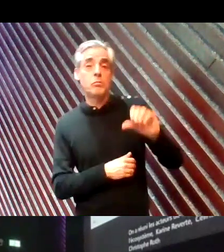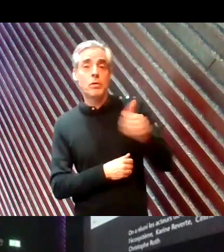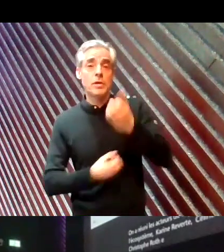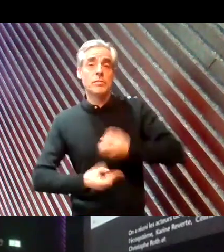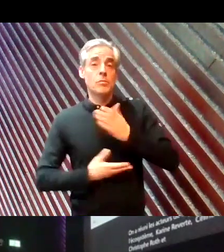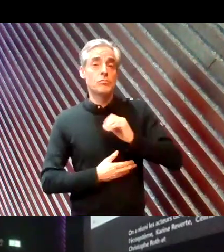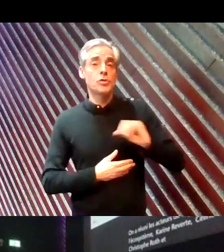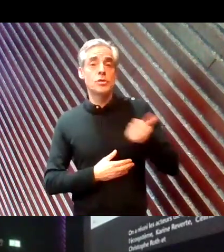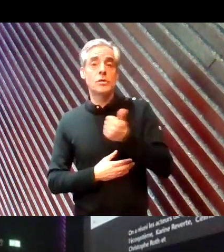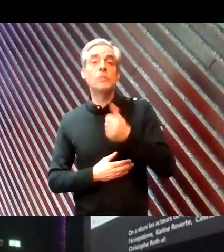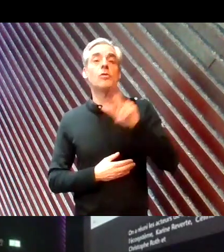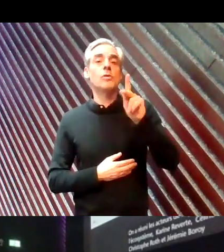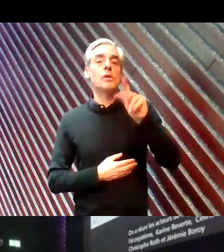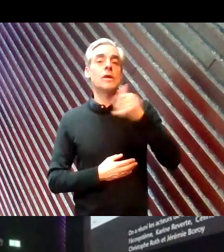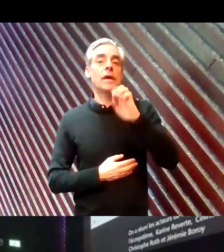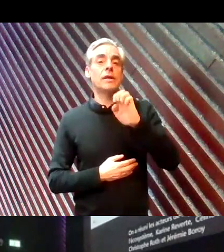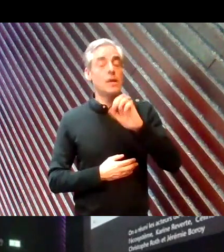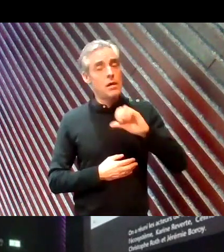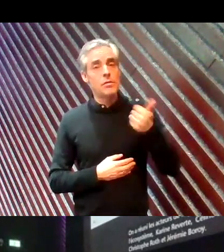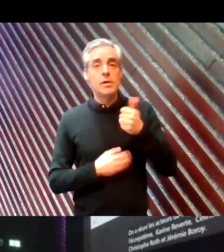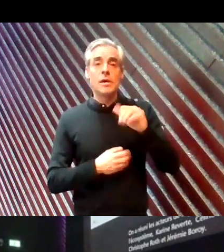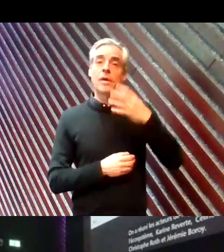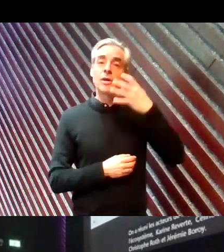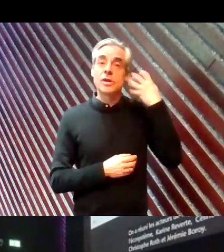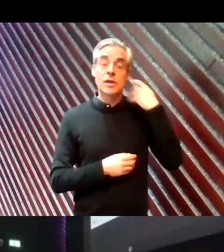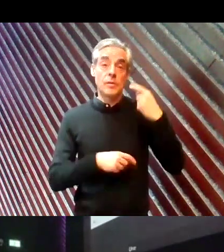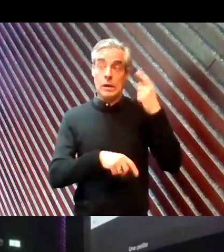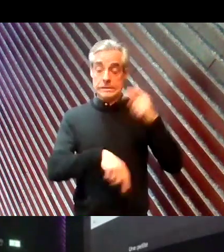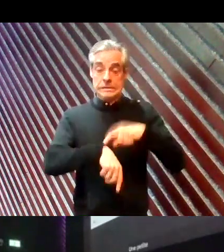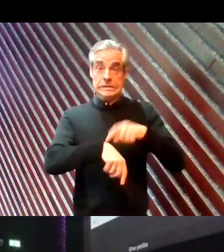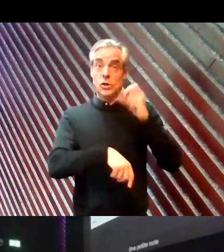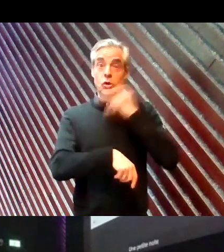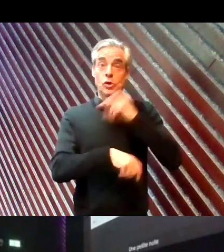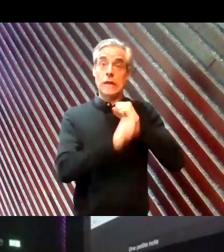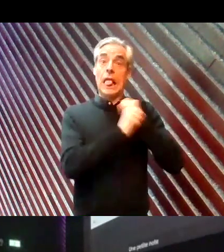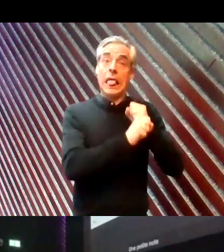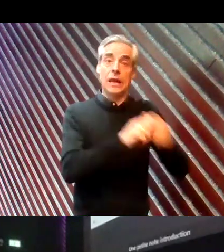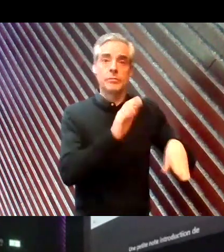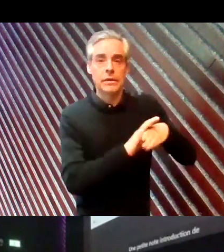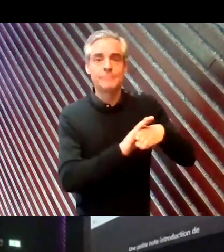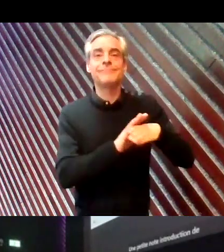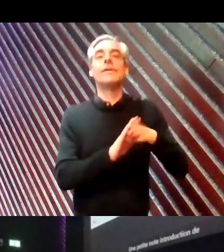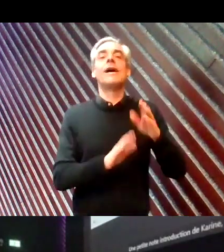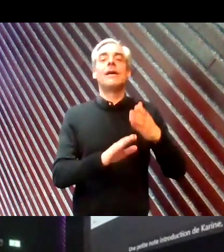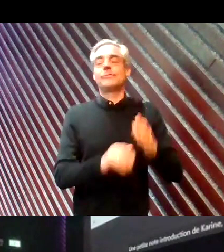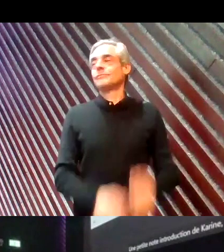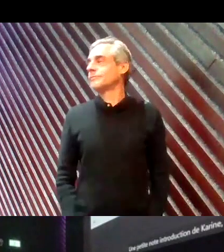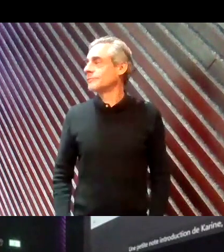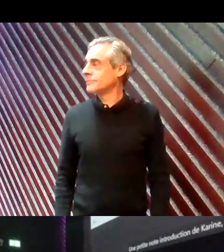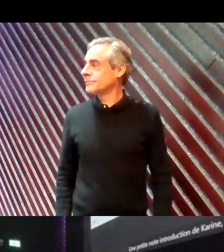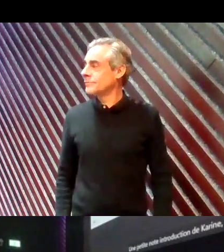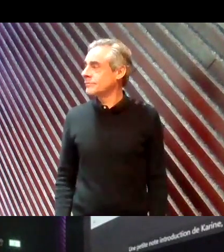prise de parole introductive de Karine. Et ensuite, on laissera la parole à Jérémy qui est prise par une urgence qui nous dit un maximum de choses avant de s'en aller.